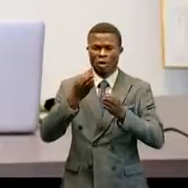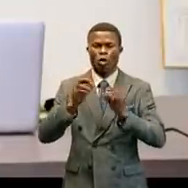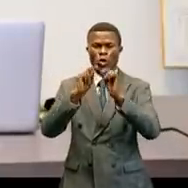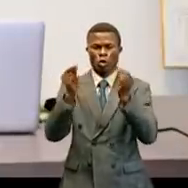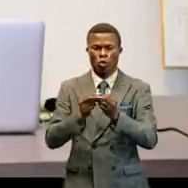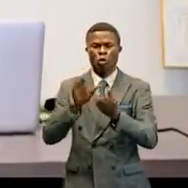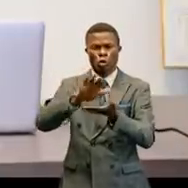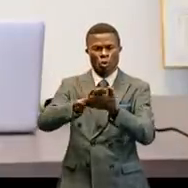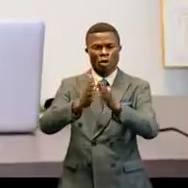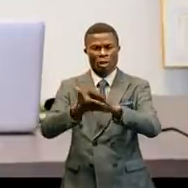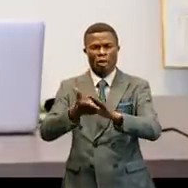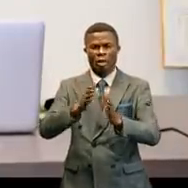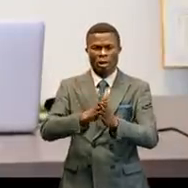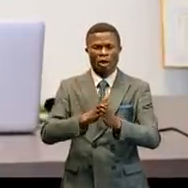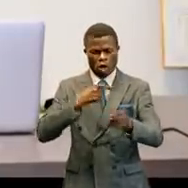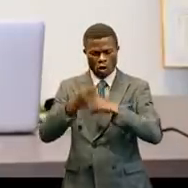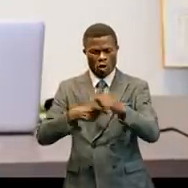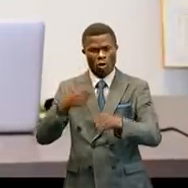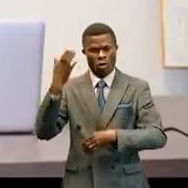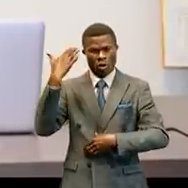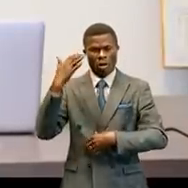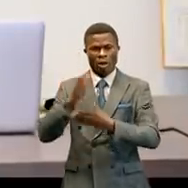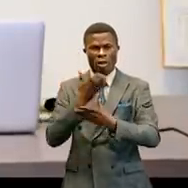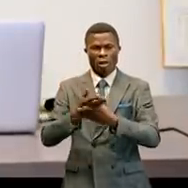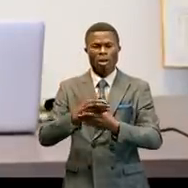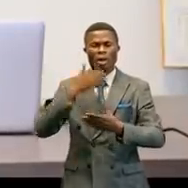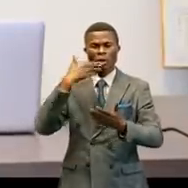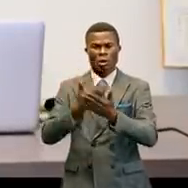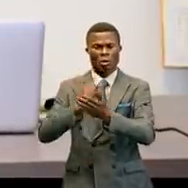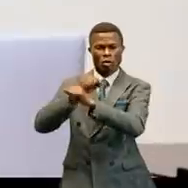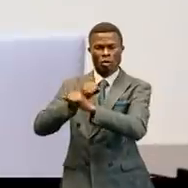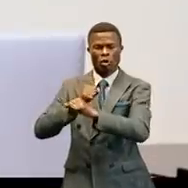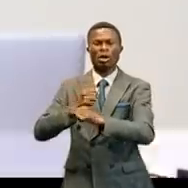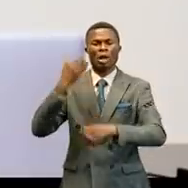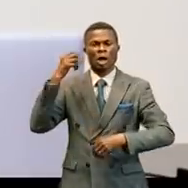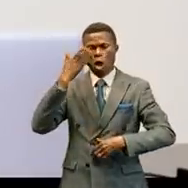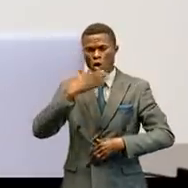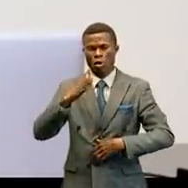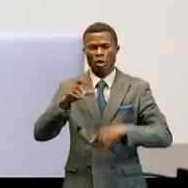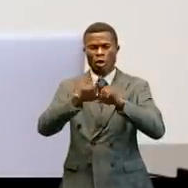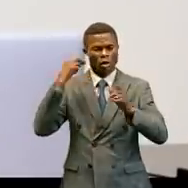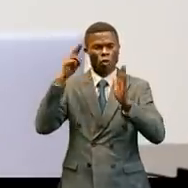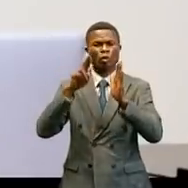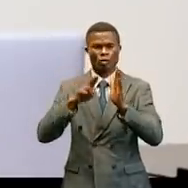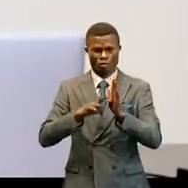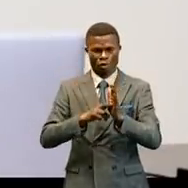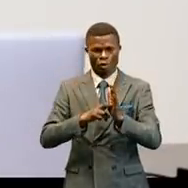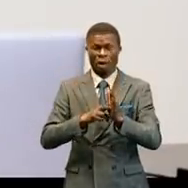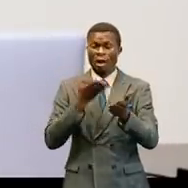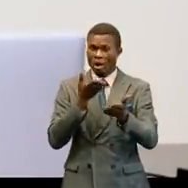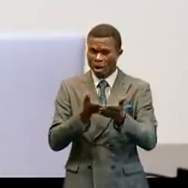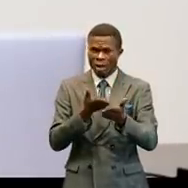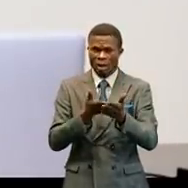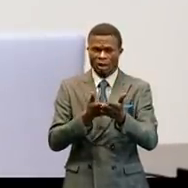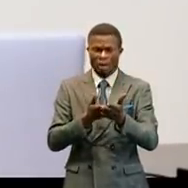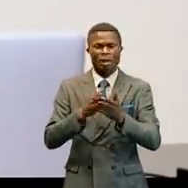de négociations qui ont été entreprises entre les bancs syndicales du personnel de la santé et le gouvernement, lesquelles